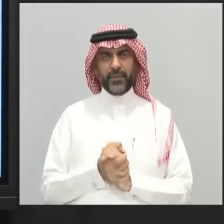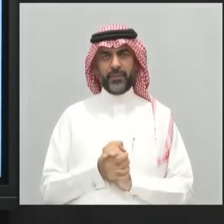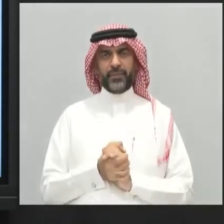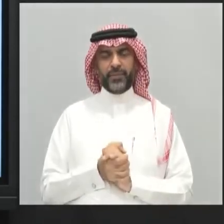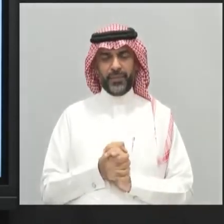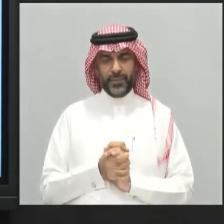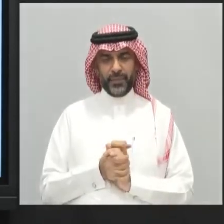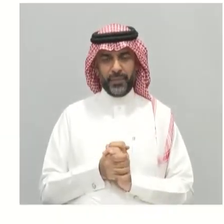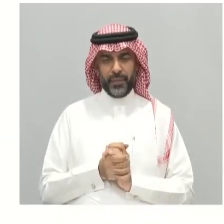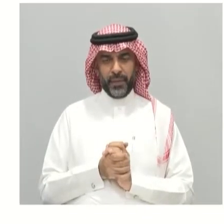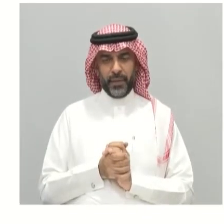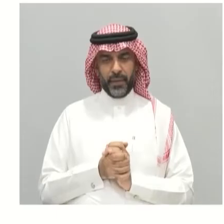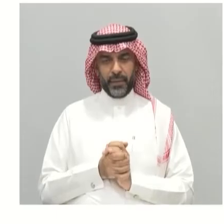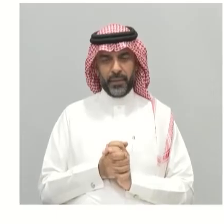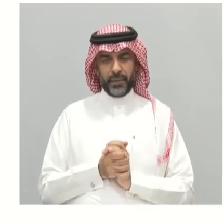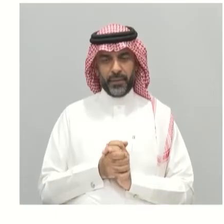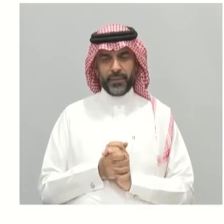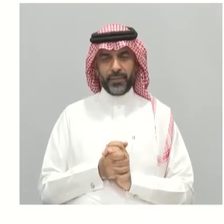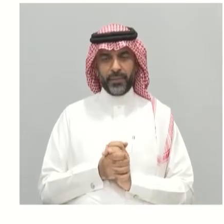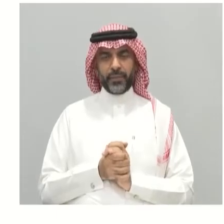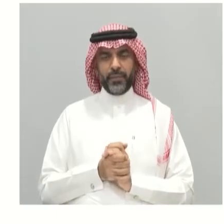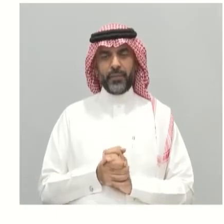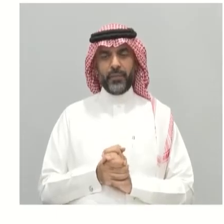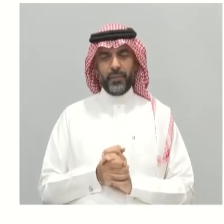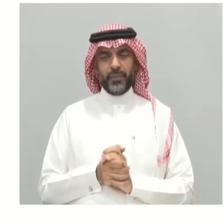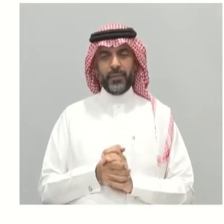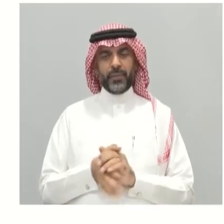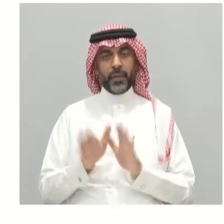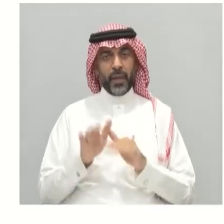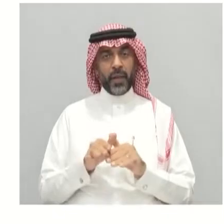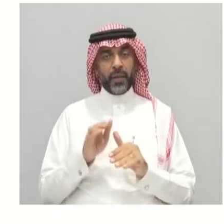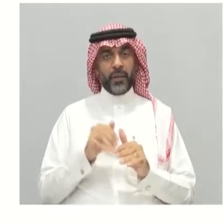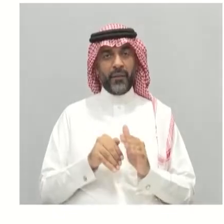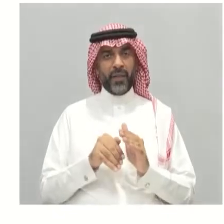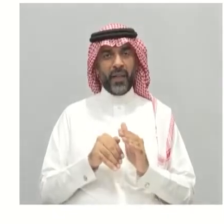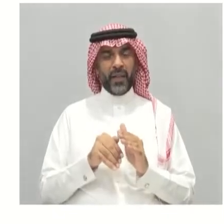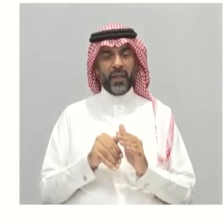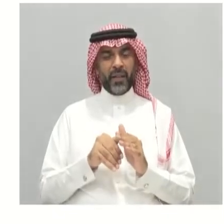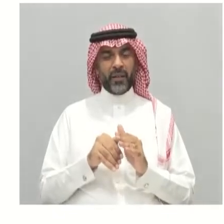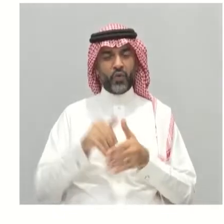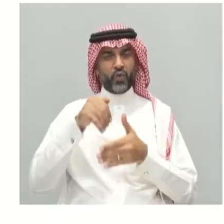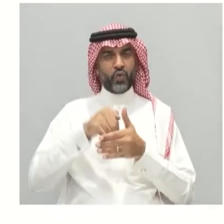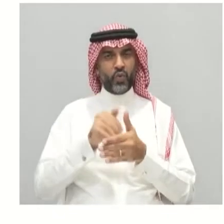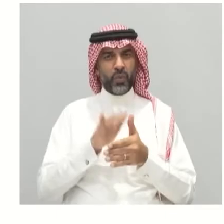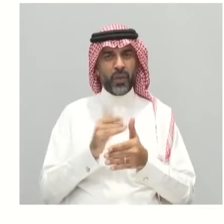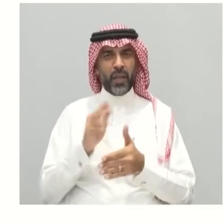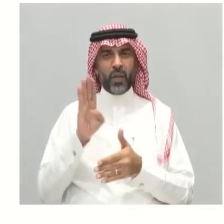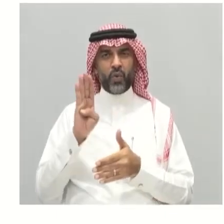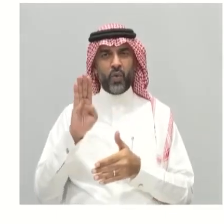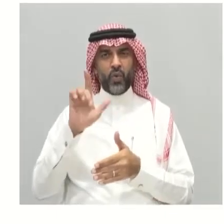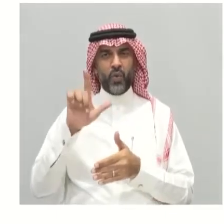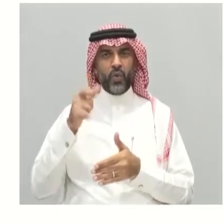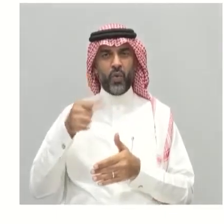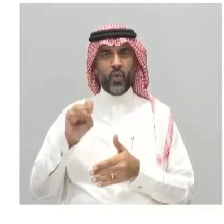اذا من حيث الخلايا تكون الطحالب الحمراء عديده ايضا تحتوي الطحالب الحمراء